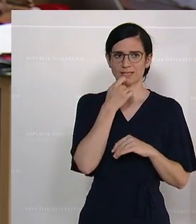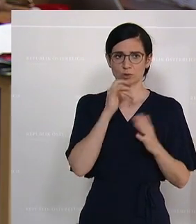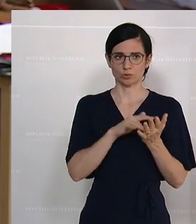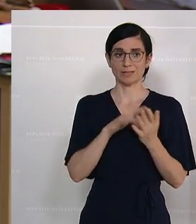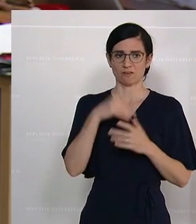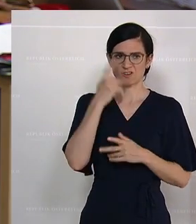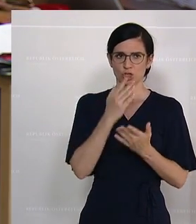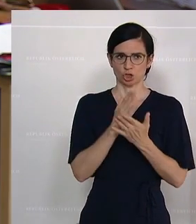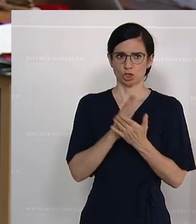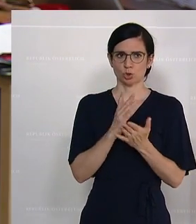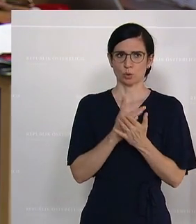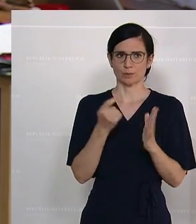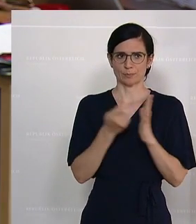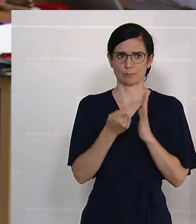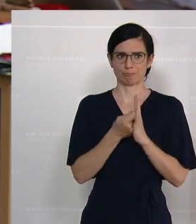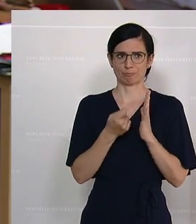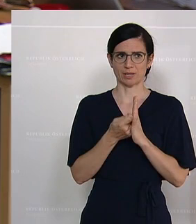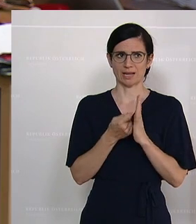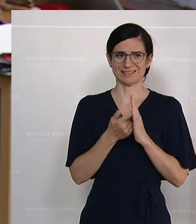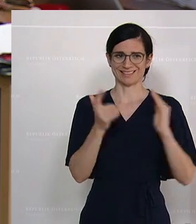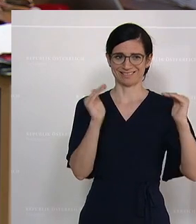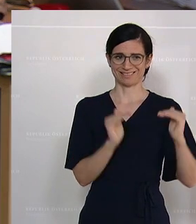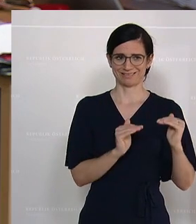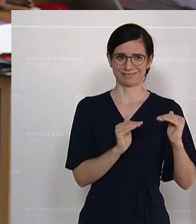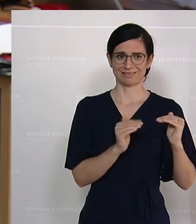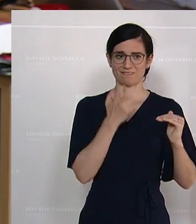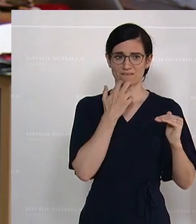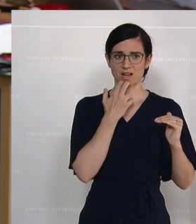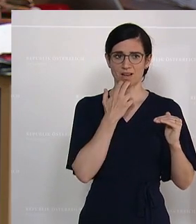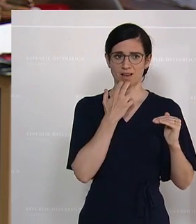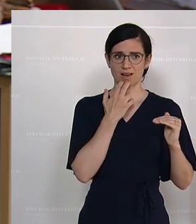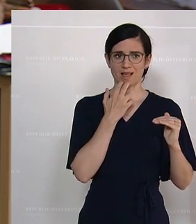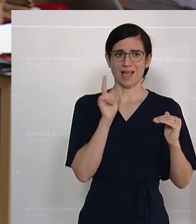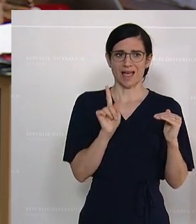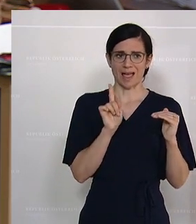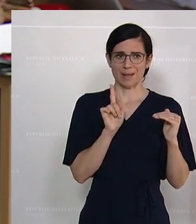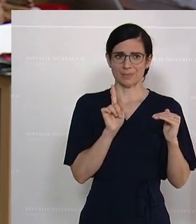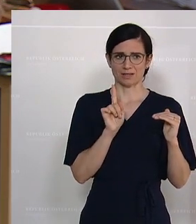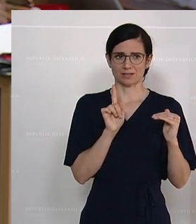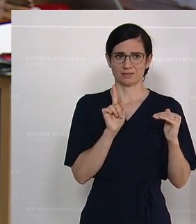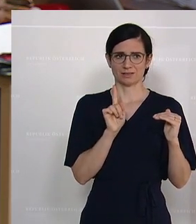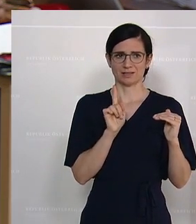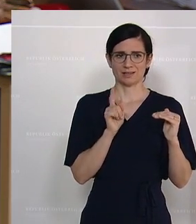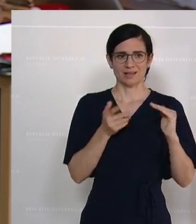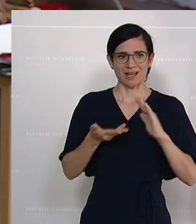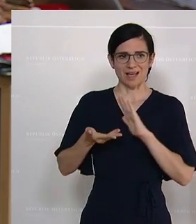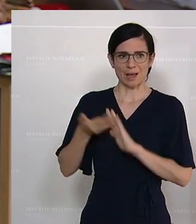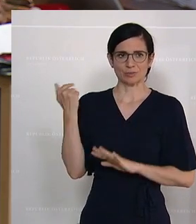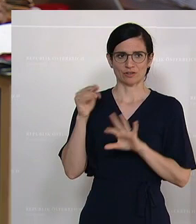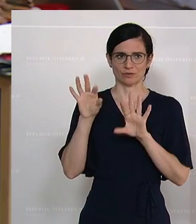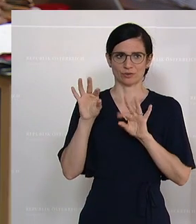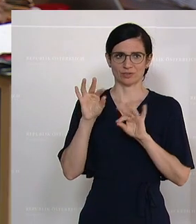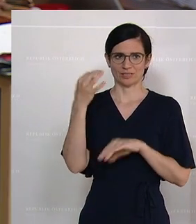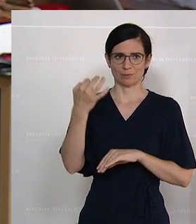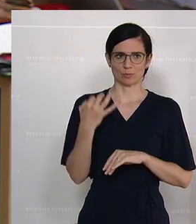dass man versucht die preise hier tief zu halten so tief es geht aber eine abschaffung der zehnprozentigen